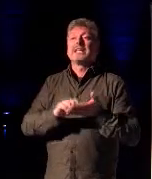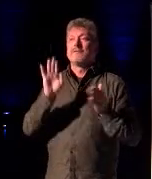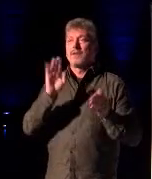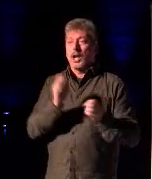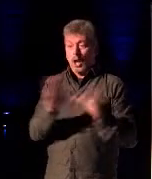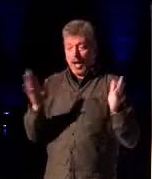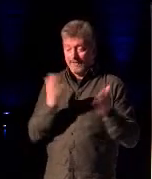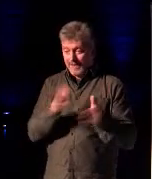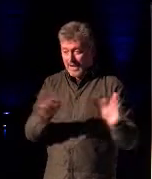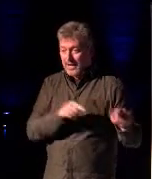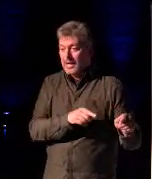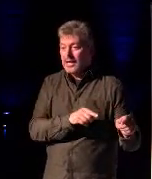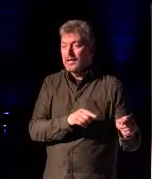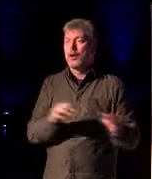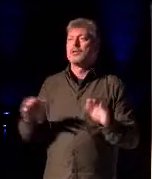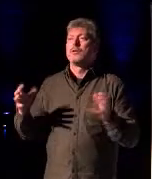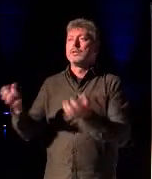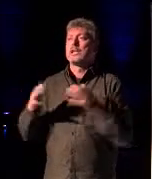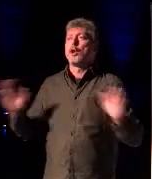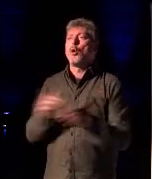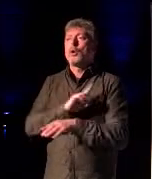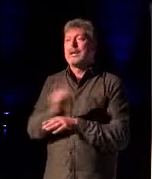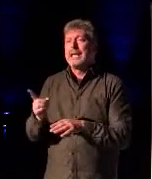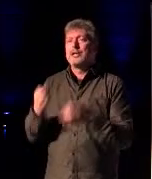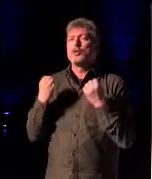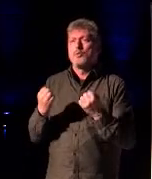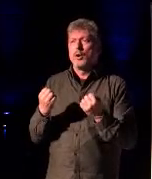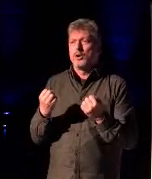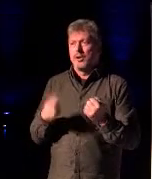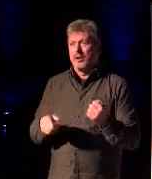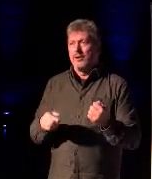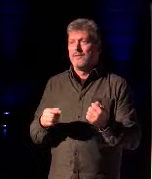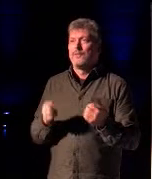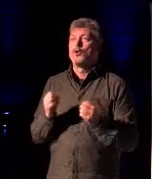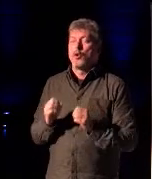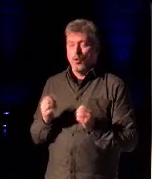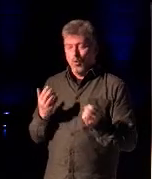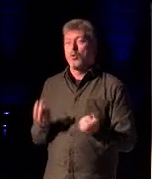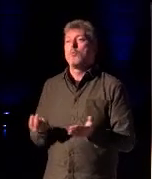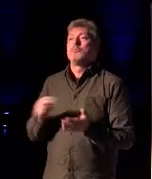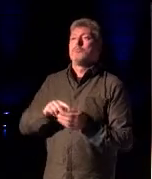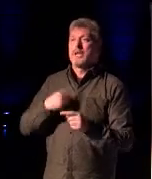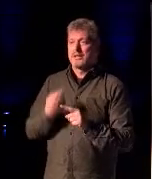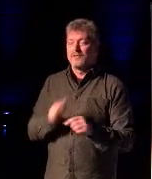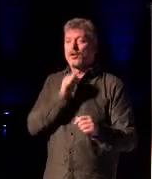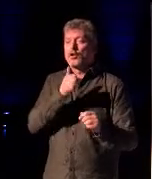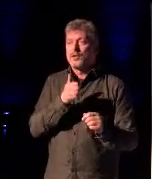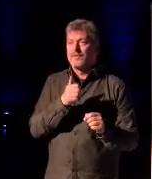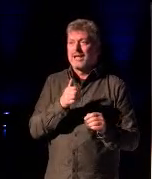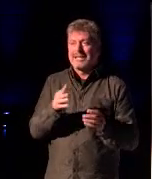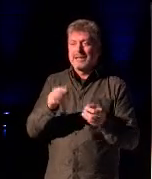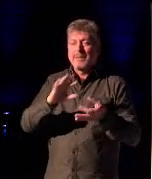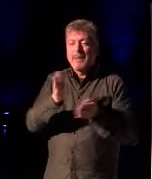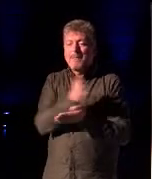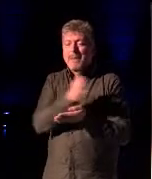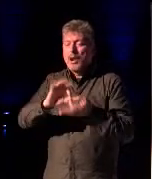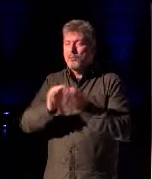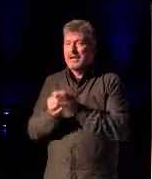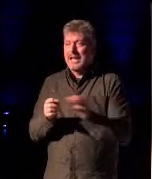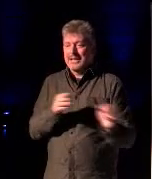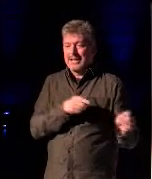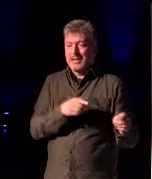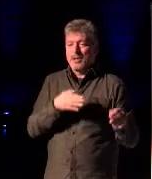korttidsopphold for å komme seg til hektene igjen. Så der var det nødvendig med dette mellomleddet mellom hjem og sykehus. Så kom hun